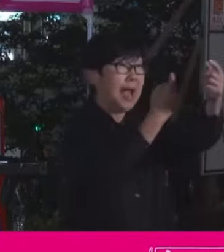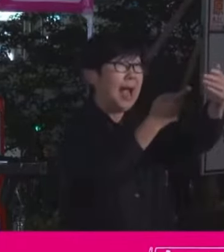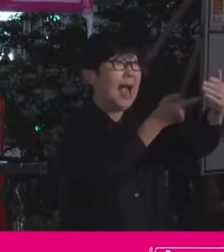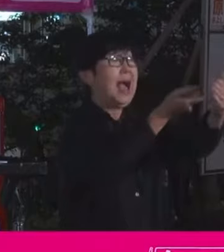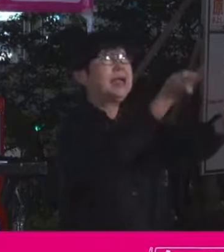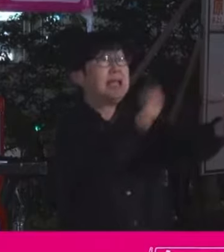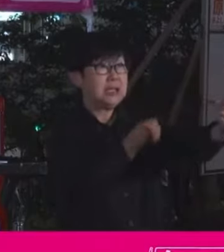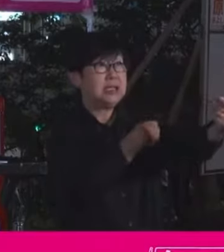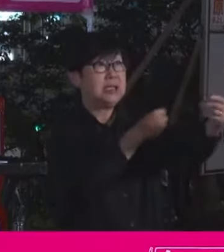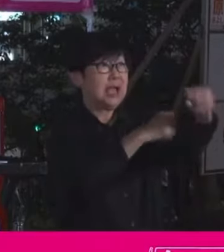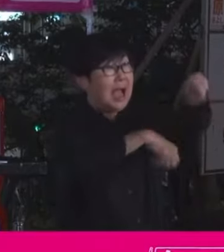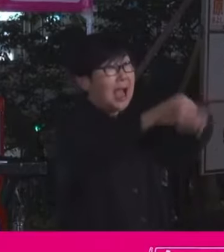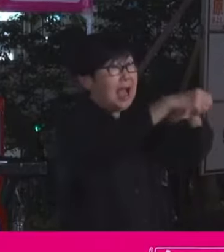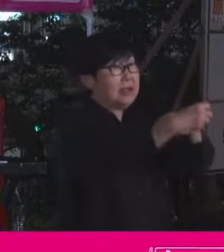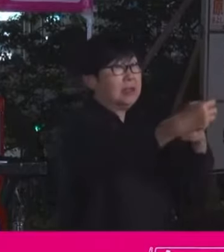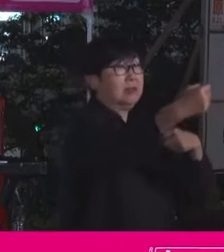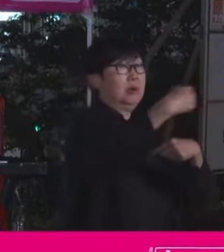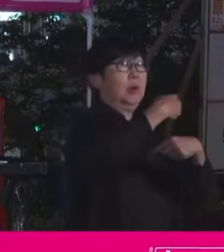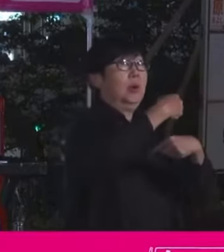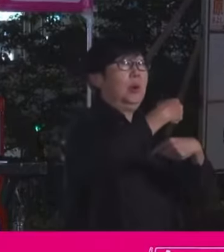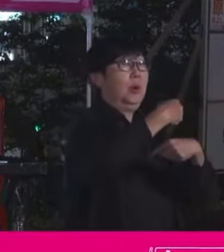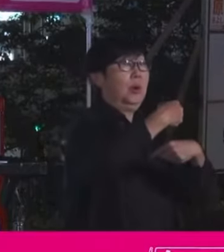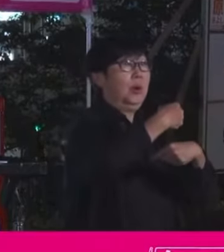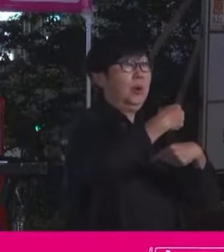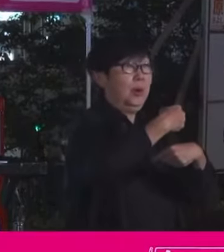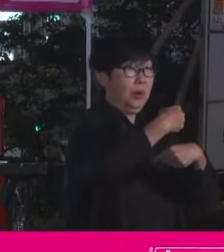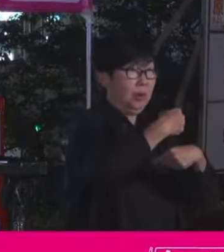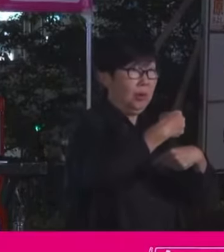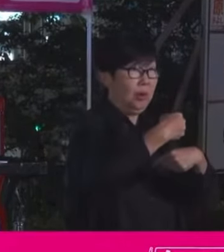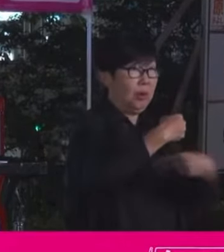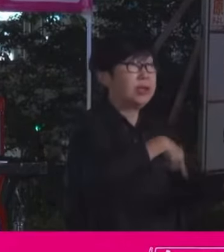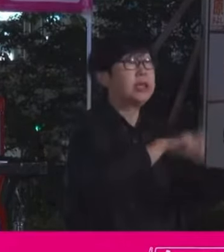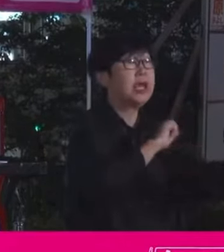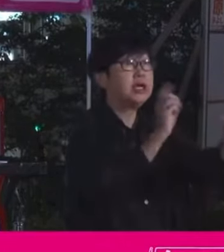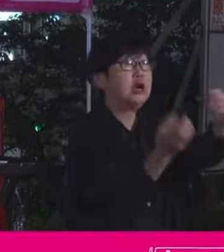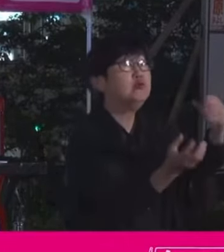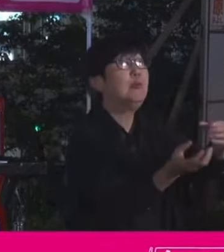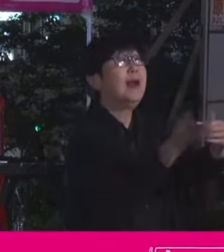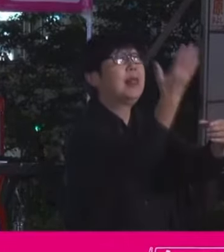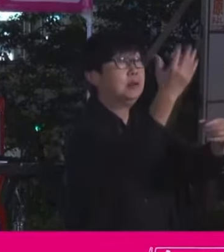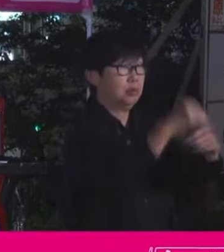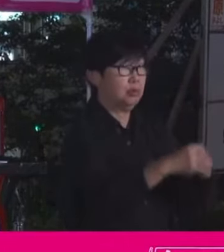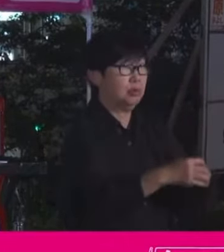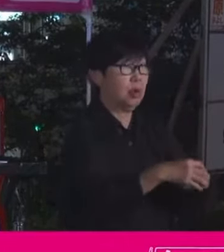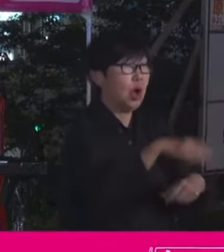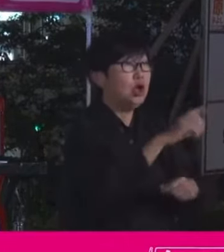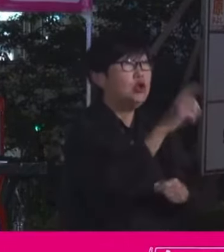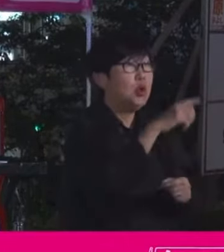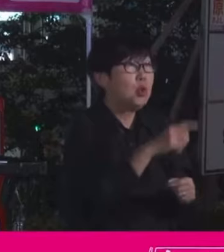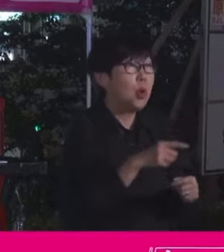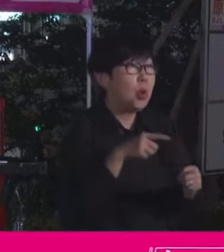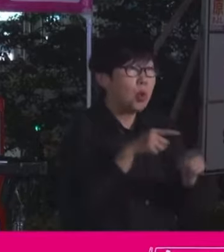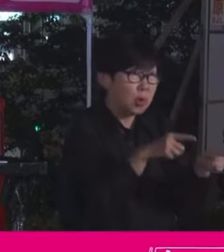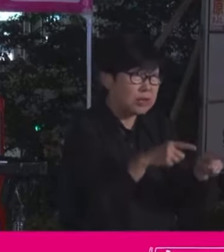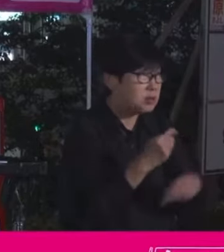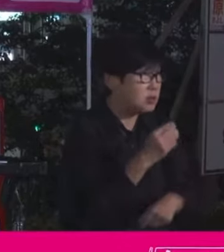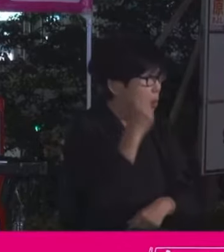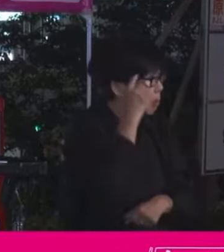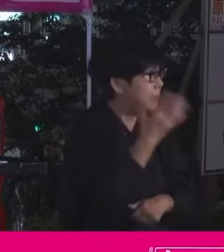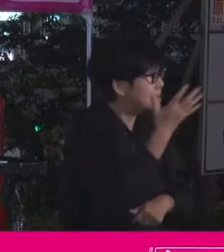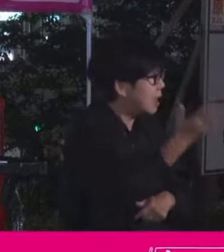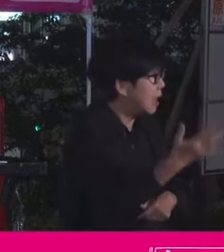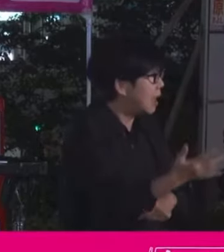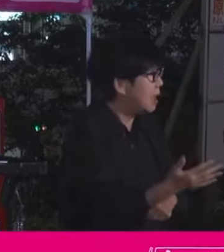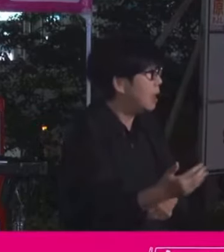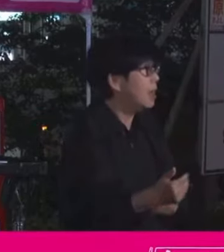まれるんです。いいですか？個別的自衛権、当たり前でしょ。でどこを攻撃すると思いますか？1